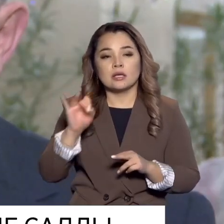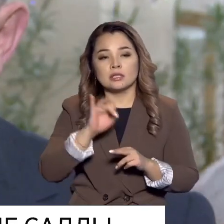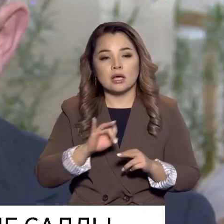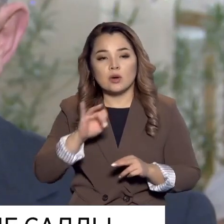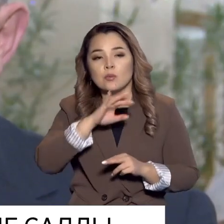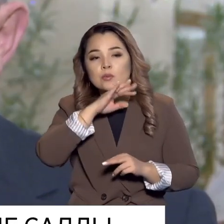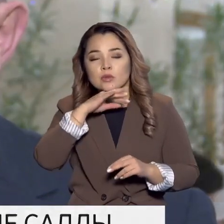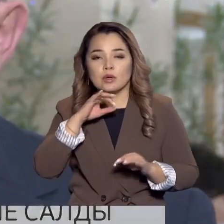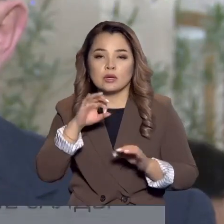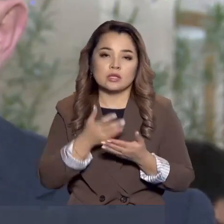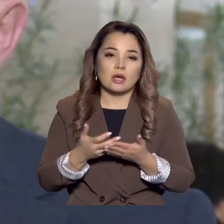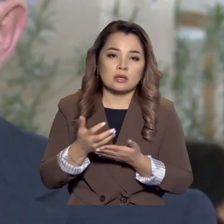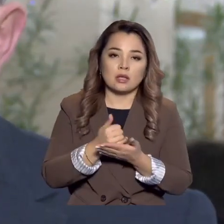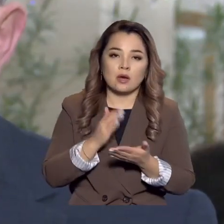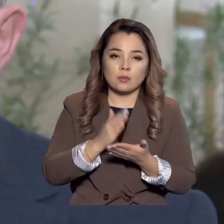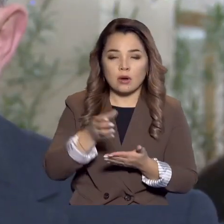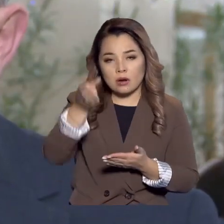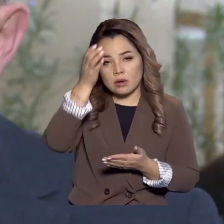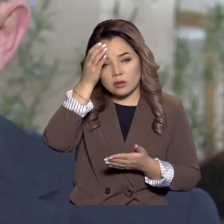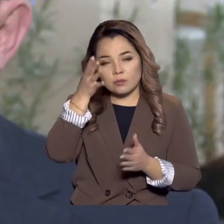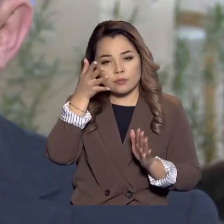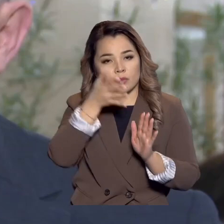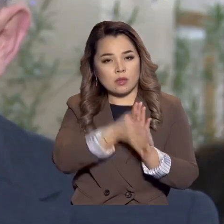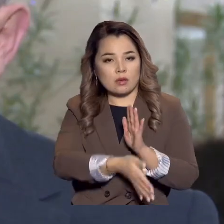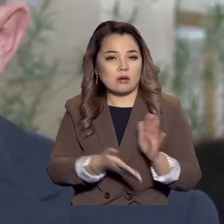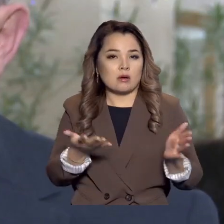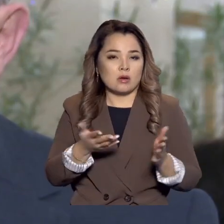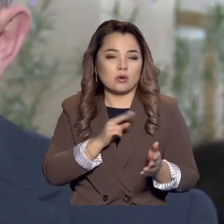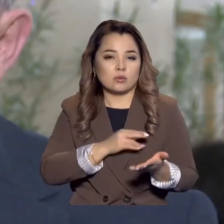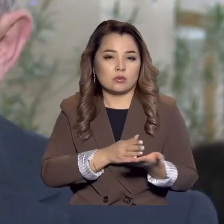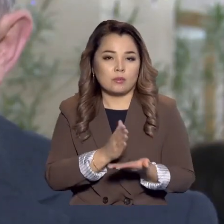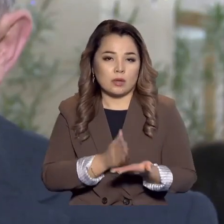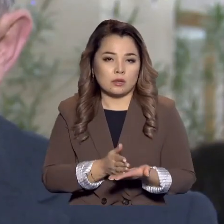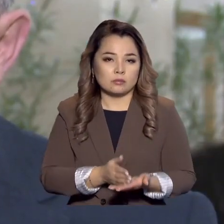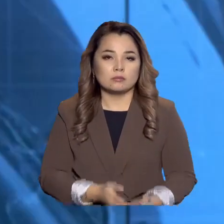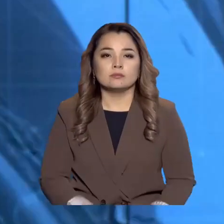өткен жоқ. Ғылымға қалай берілді, сол ғылыммен өтті.